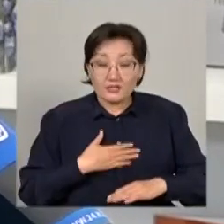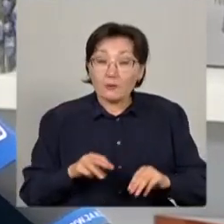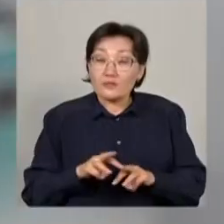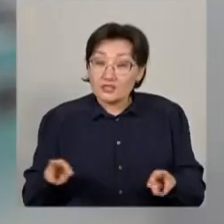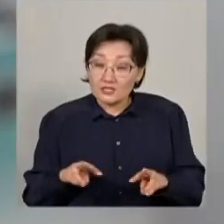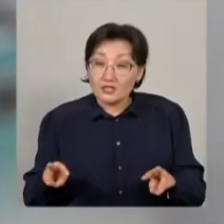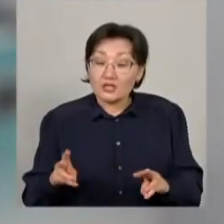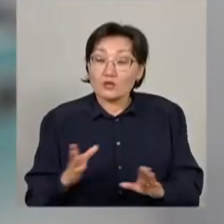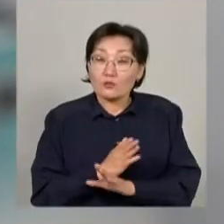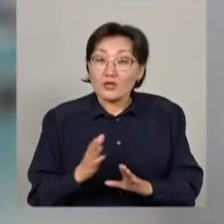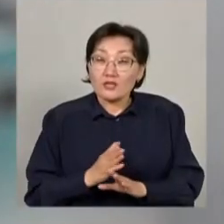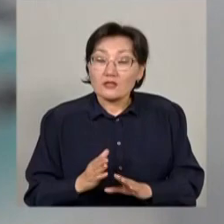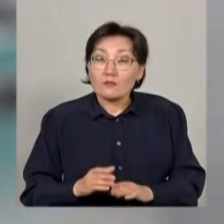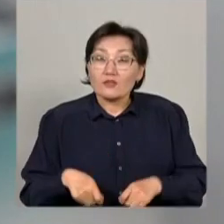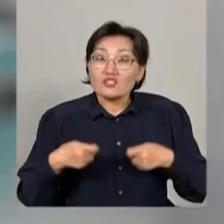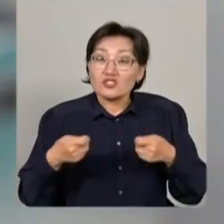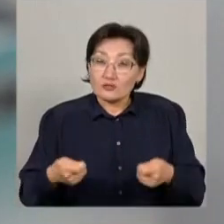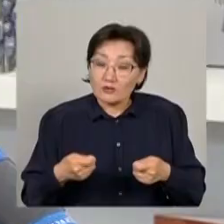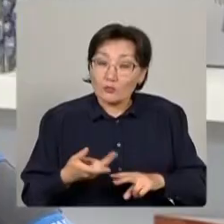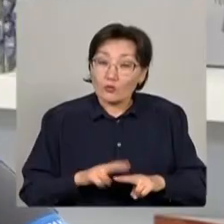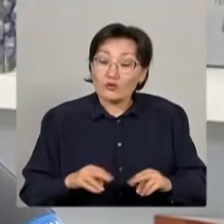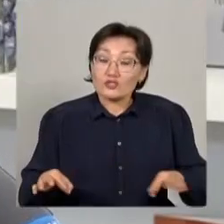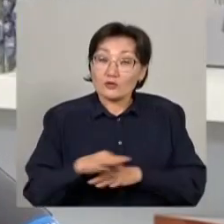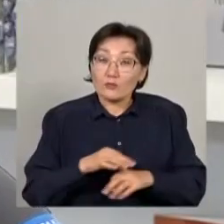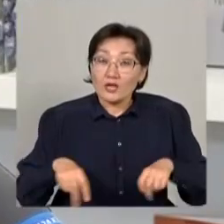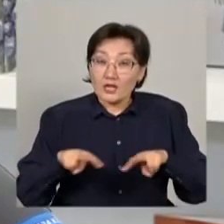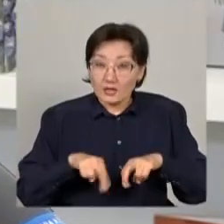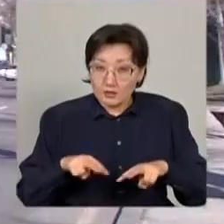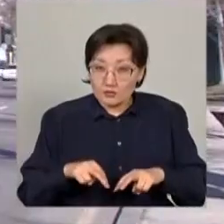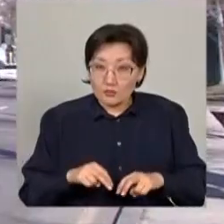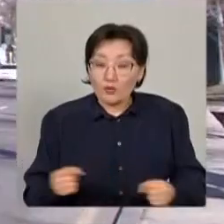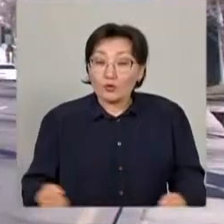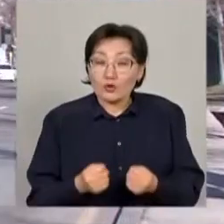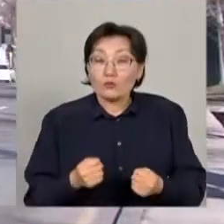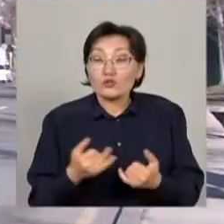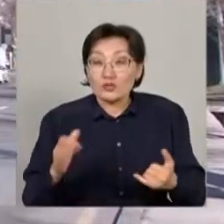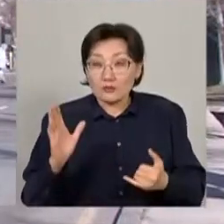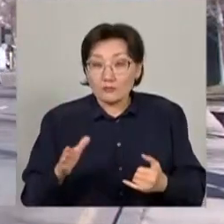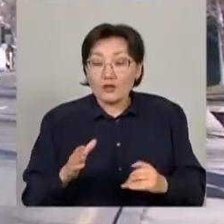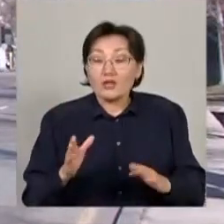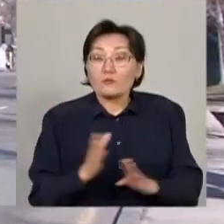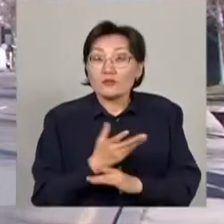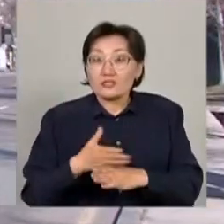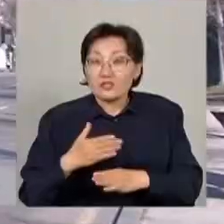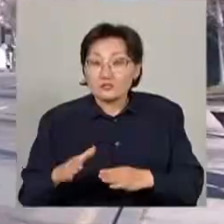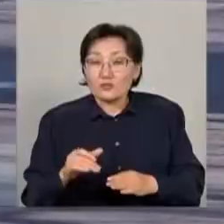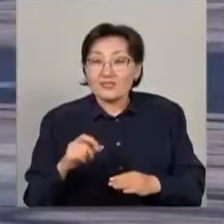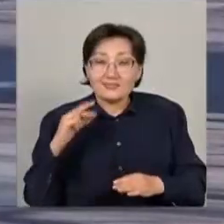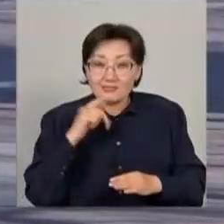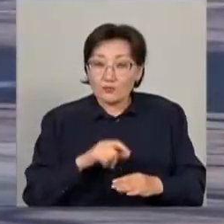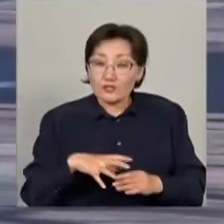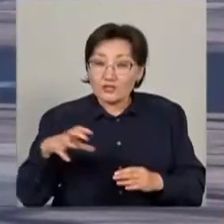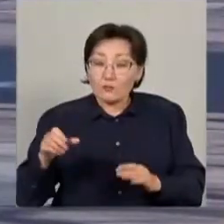министрлікке жеткізуге, осыны қарастыруға қолдау көрсетеміз деген ойдамыз. Алматыда ауаға бөлінетін улы түтіннің